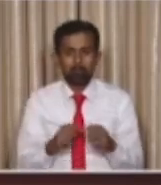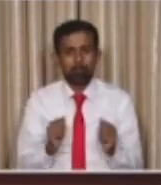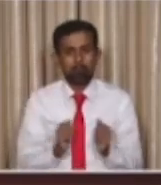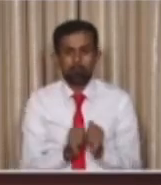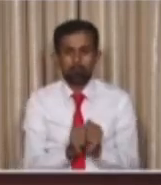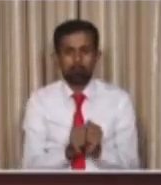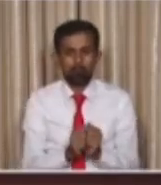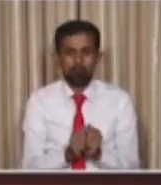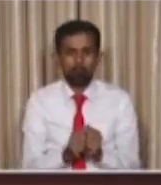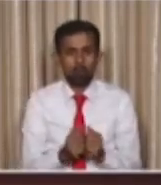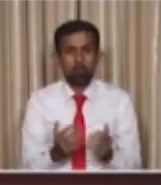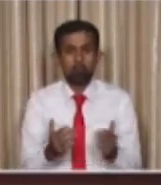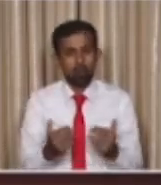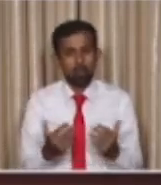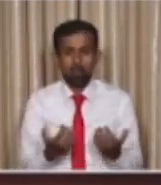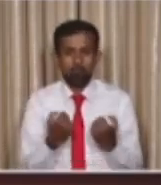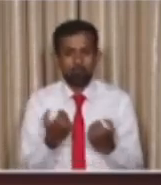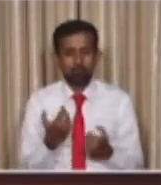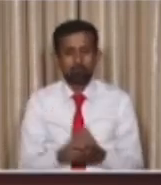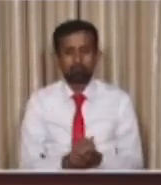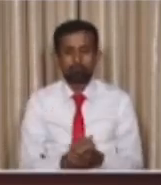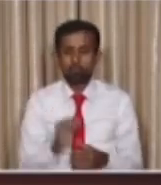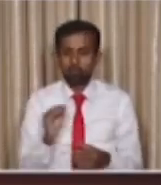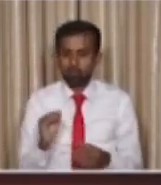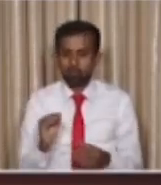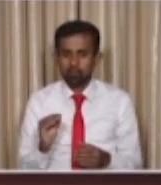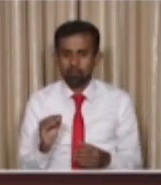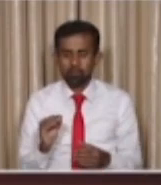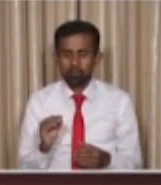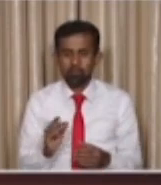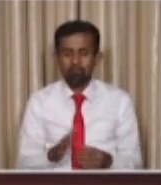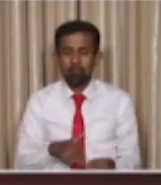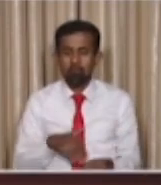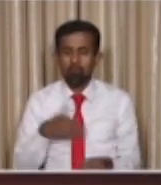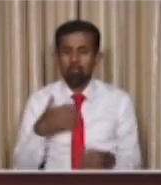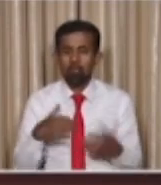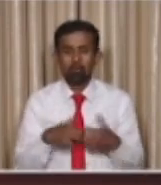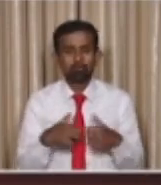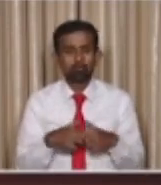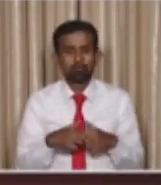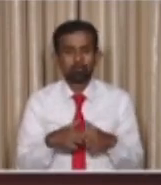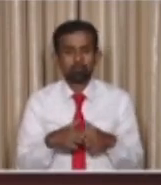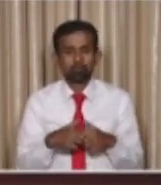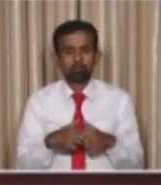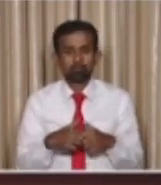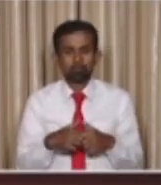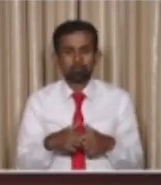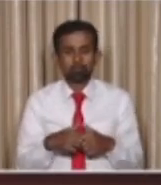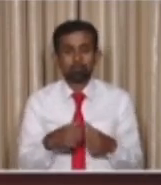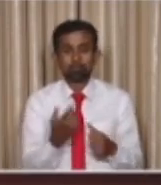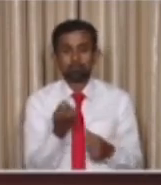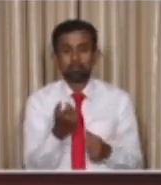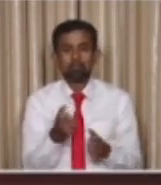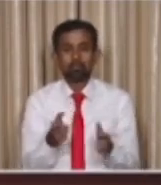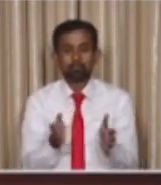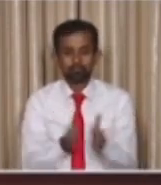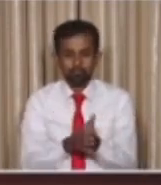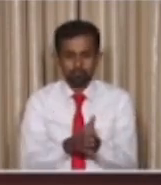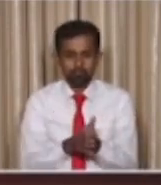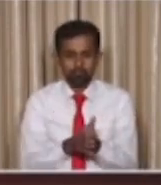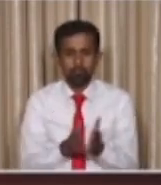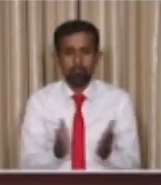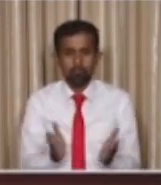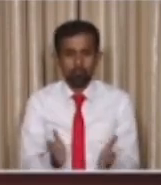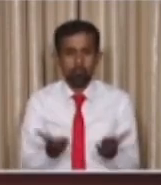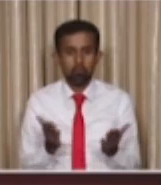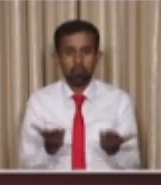ක්‍රියාමාර්ග අරගනිමින් තිබෙනවා. නමුත් මෙතෙන්දි මතුවන මූලිකම ගැටලුව තමයි ගිණුම් කාරක සභාව